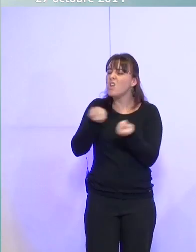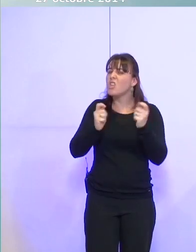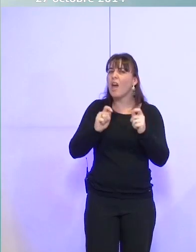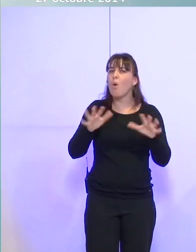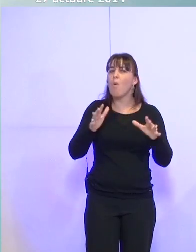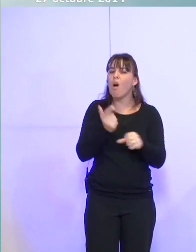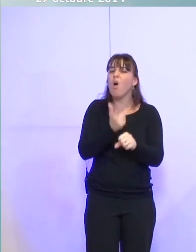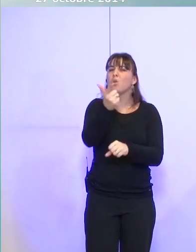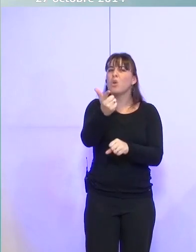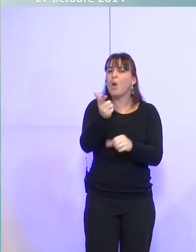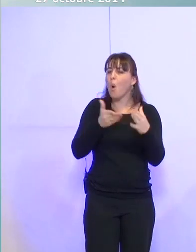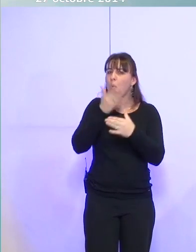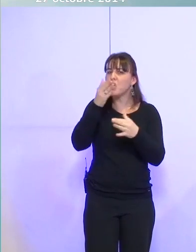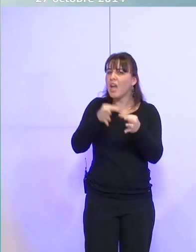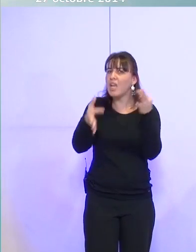d'ici 2 ans.